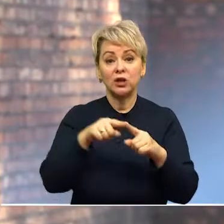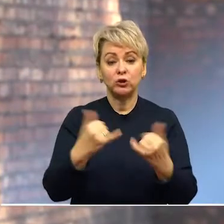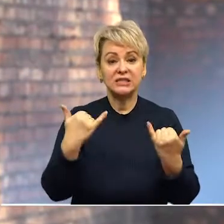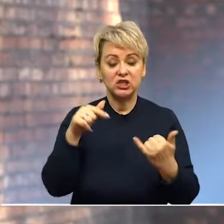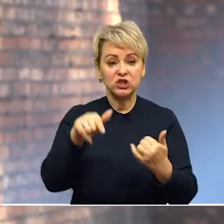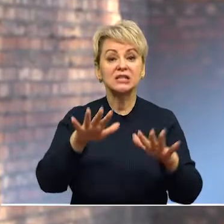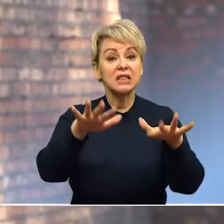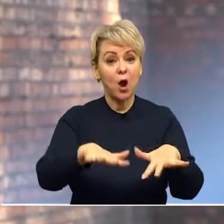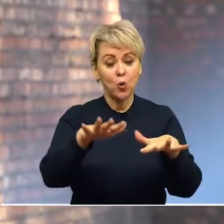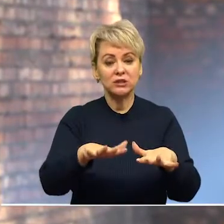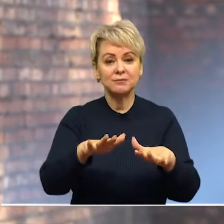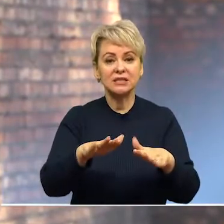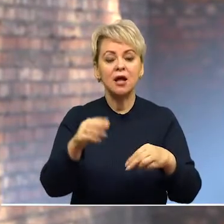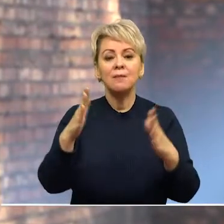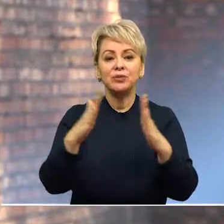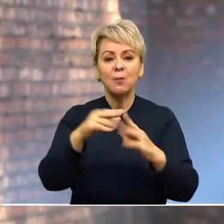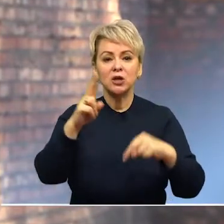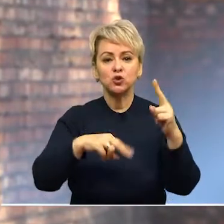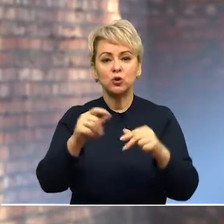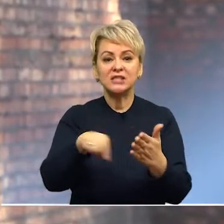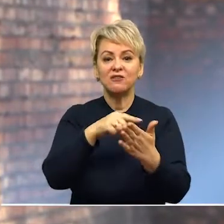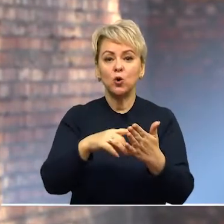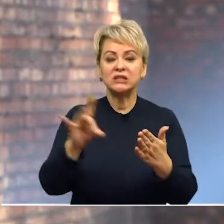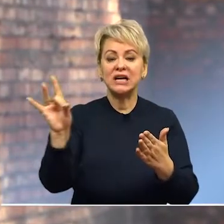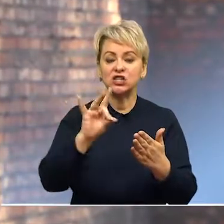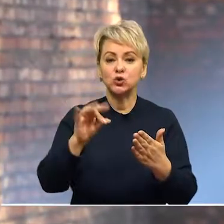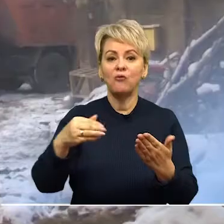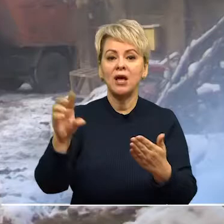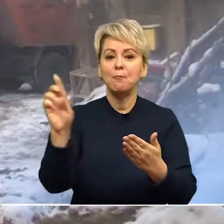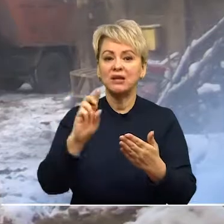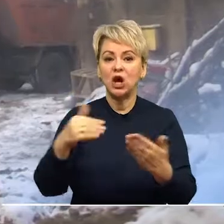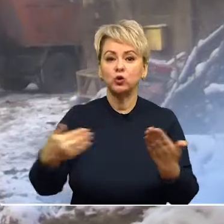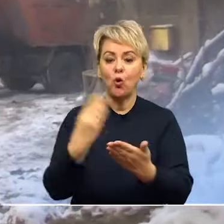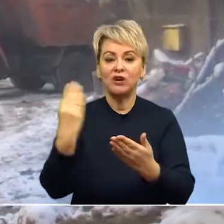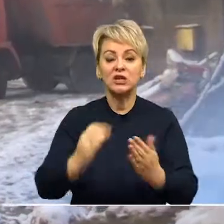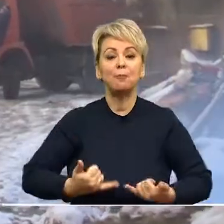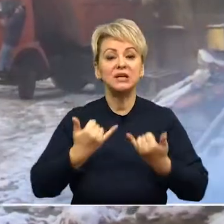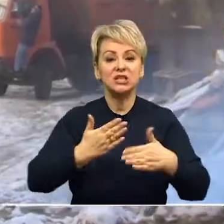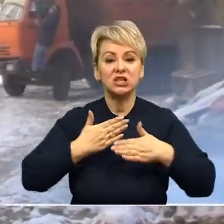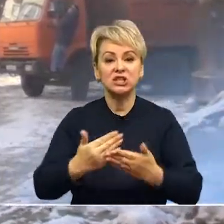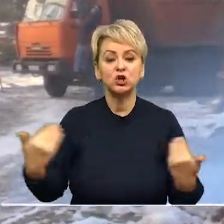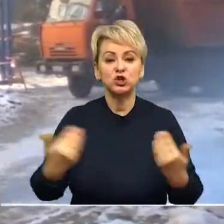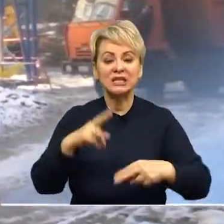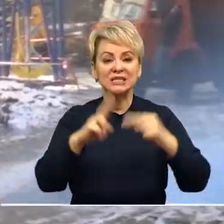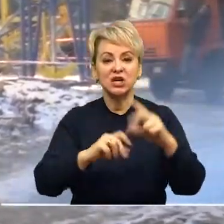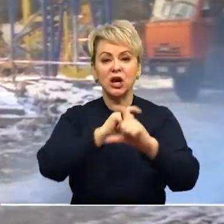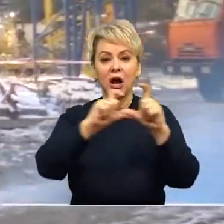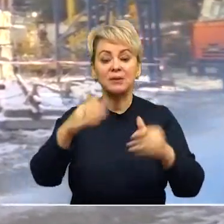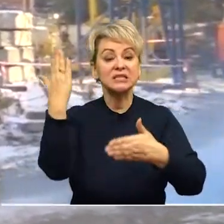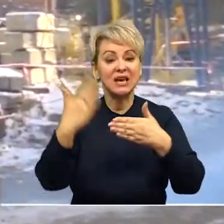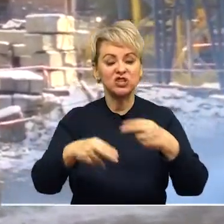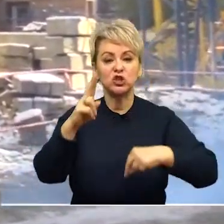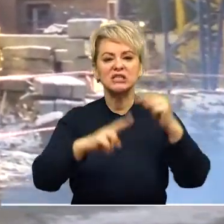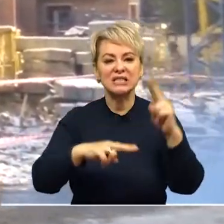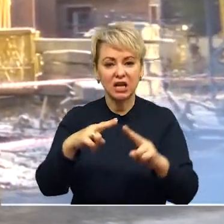вами находимся. Дома строятся в городе Ростове, Батайске, Новошахтинске. Предоставление субсидий жилищно-строительным кооперативам на